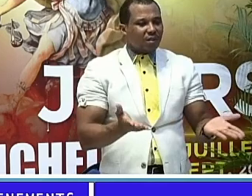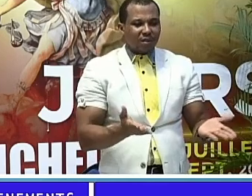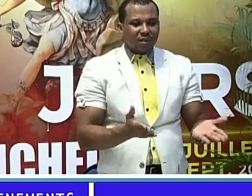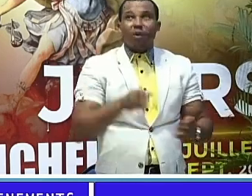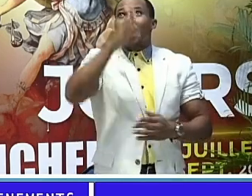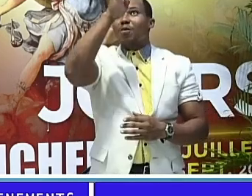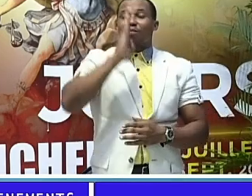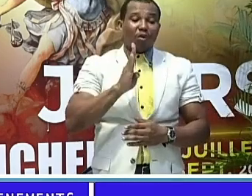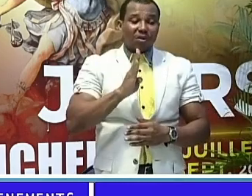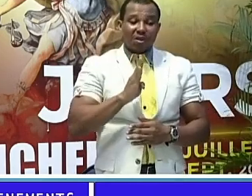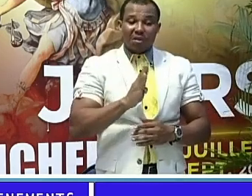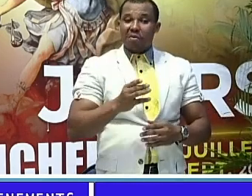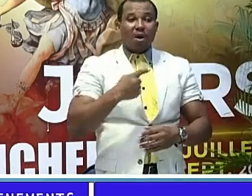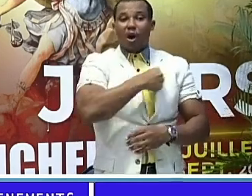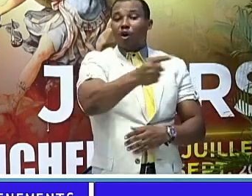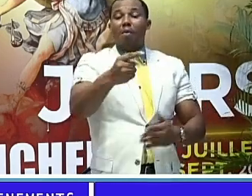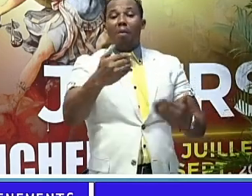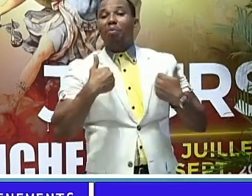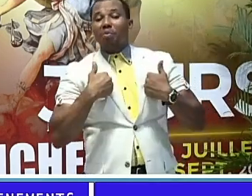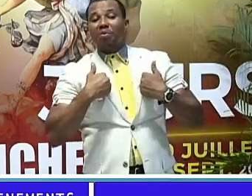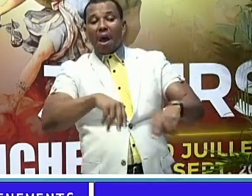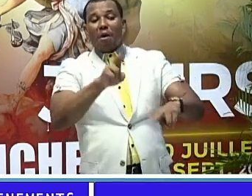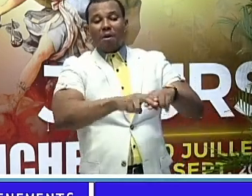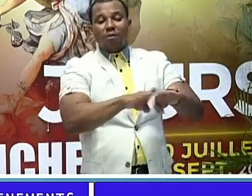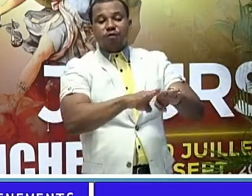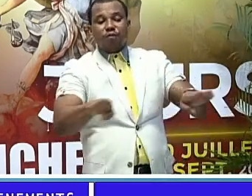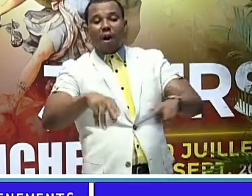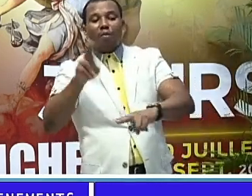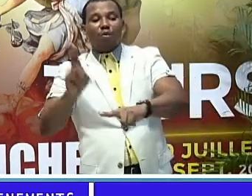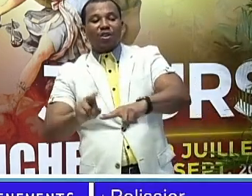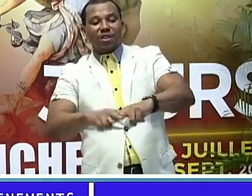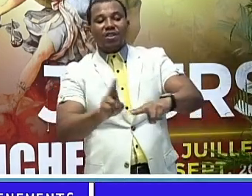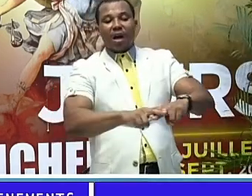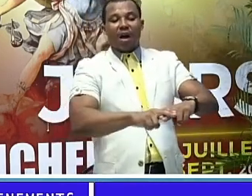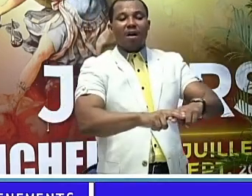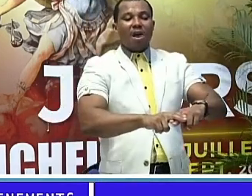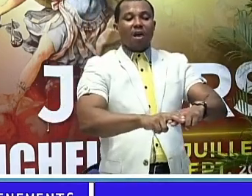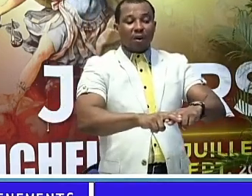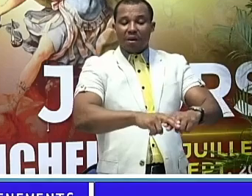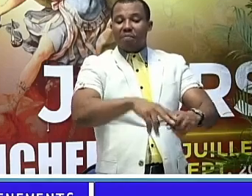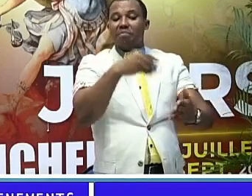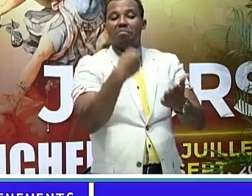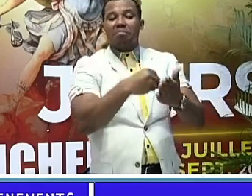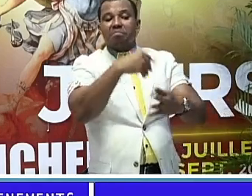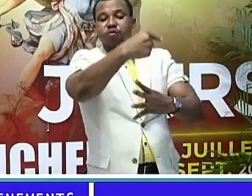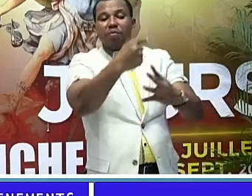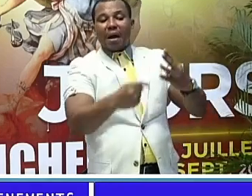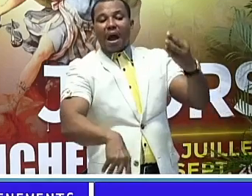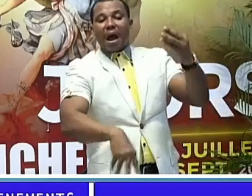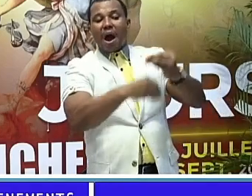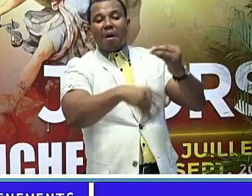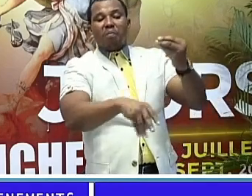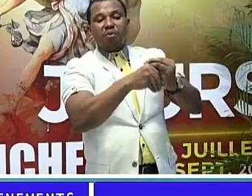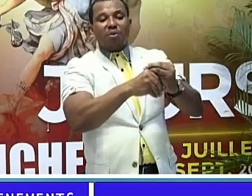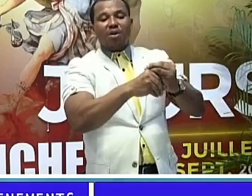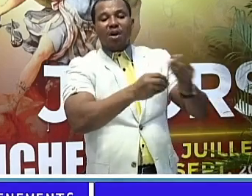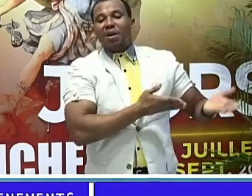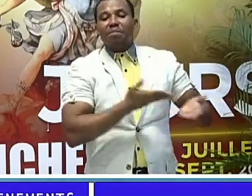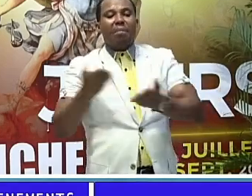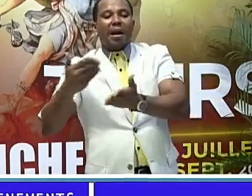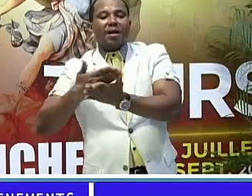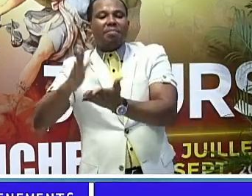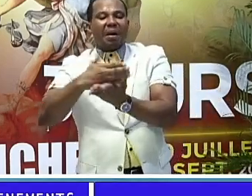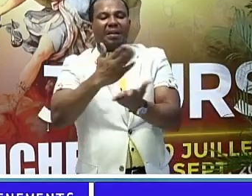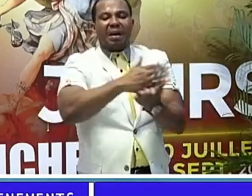chita. L'église a plus ou moins agréable, sacré en plus yo, nous porter dans l'autre paroisse. Bay moun manger, bay l'hôpital